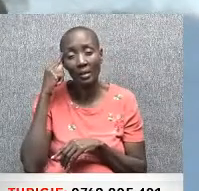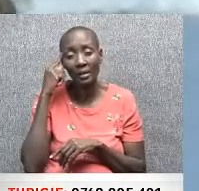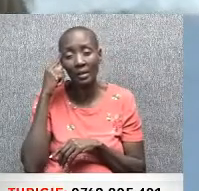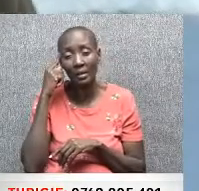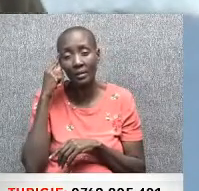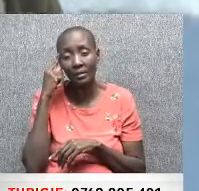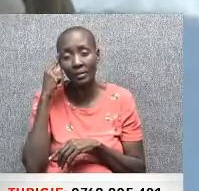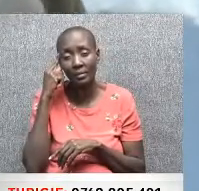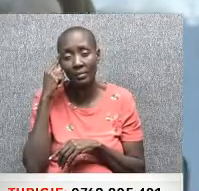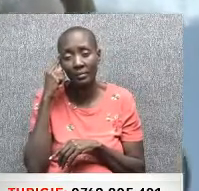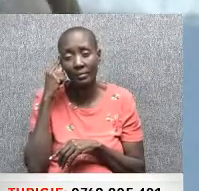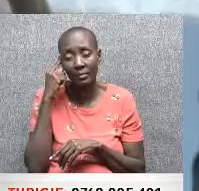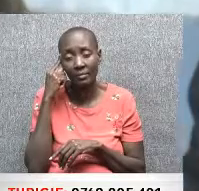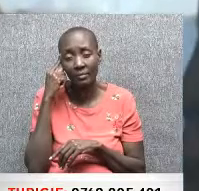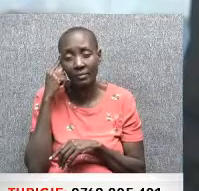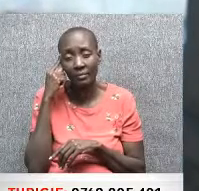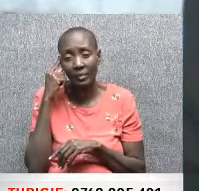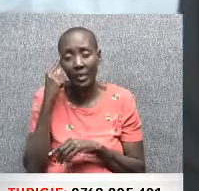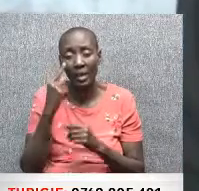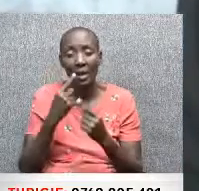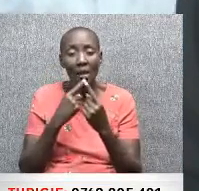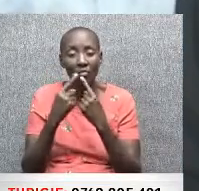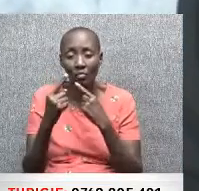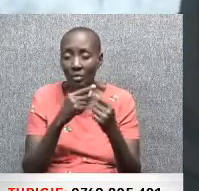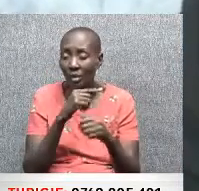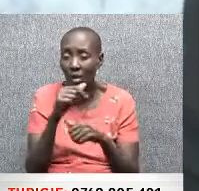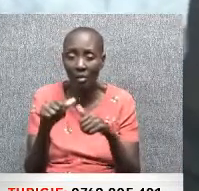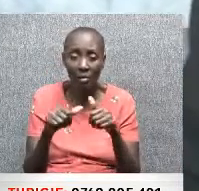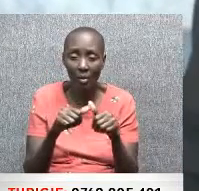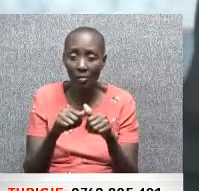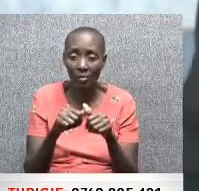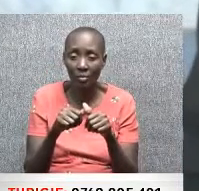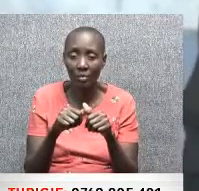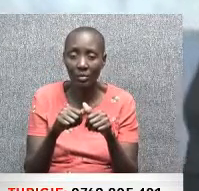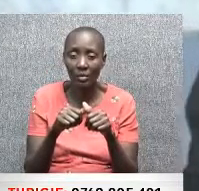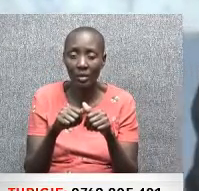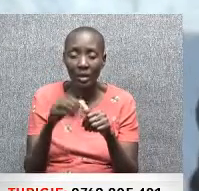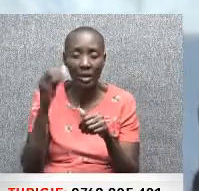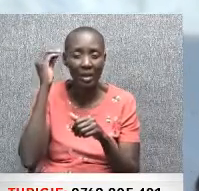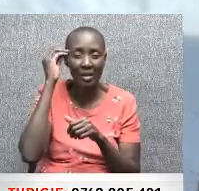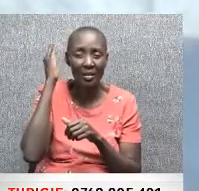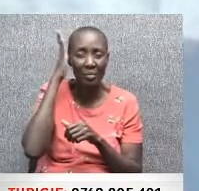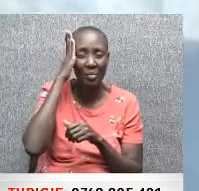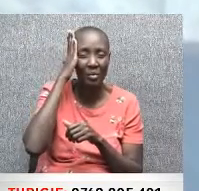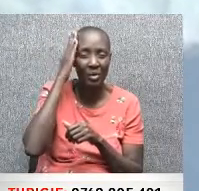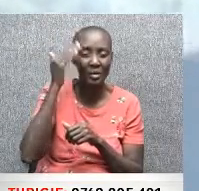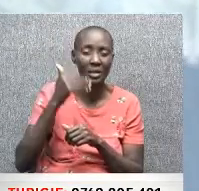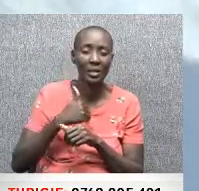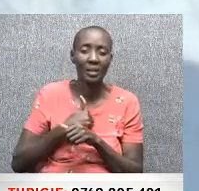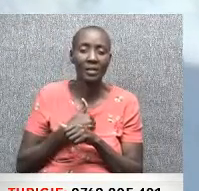what I'm talking about are the memories that I have.